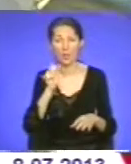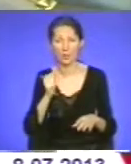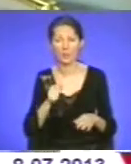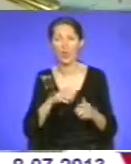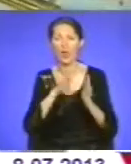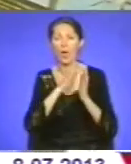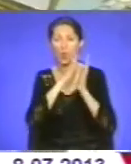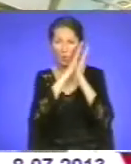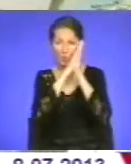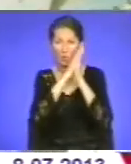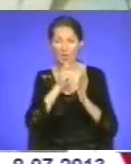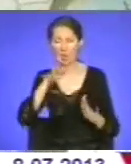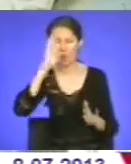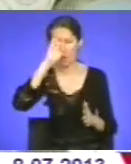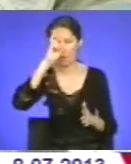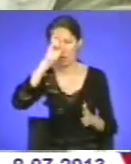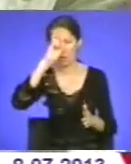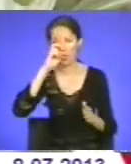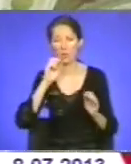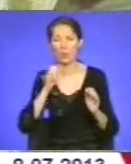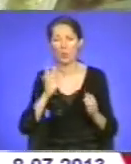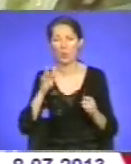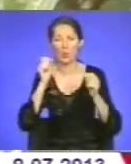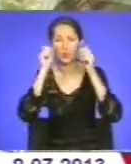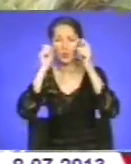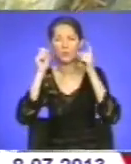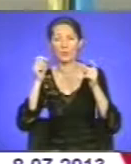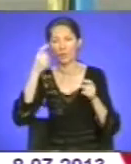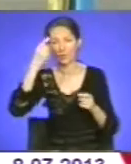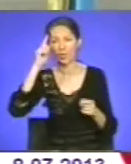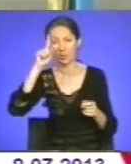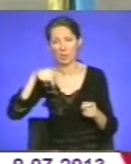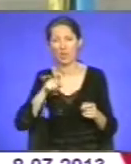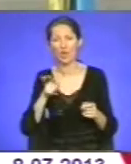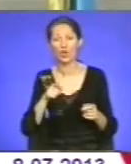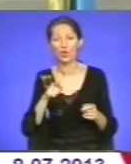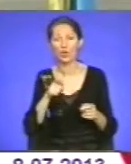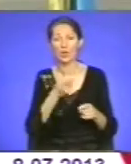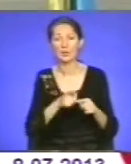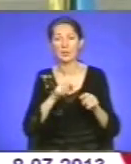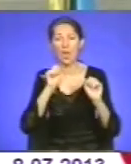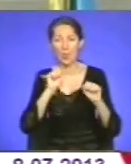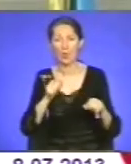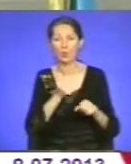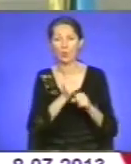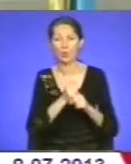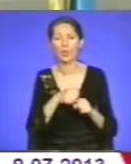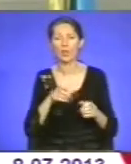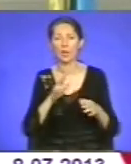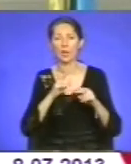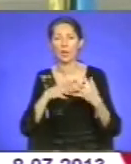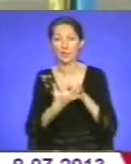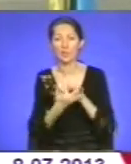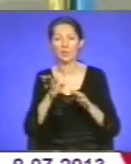відкрито, що це може зробити селянська діва Фефронія. Князь полюбив Фефронію за її благочестя, мудрість і